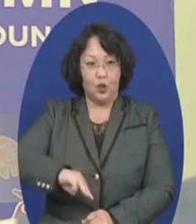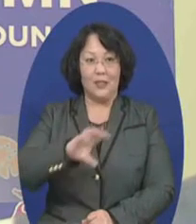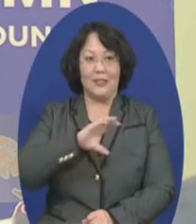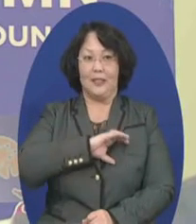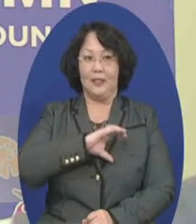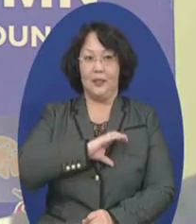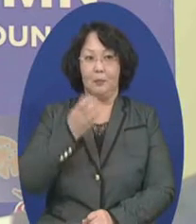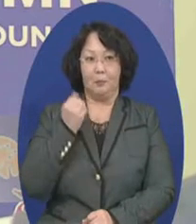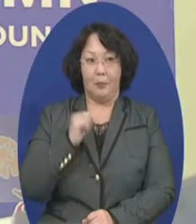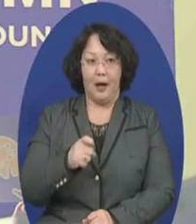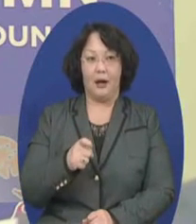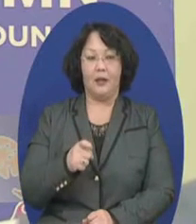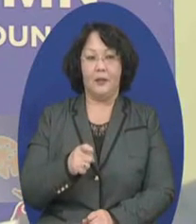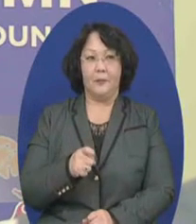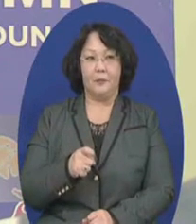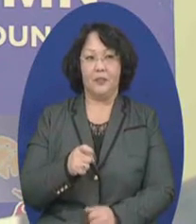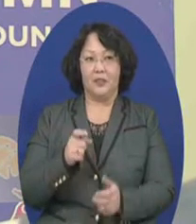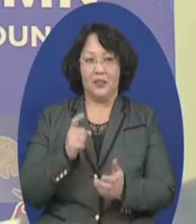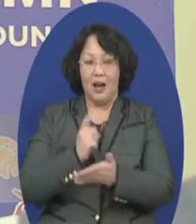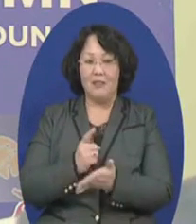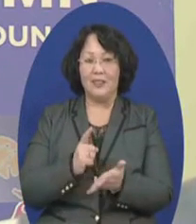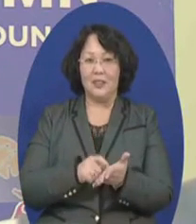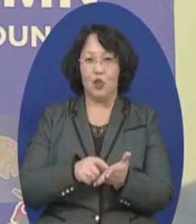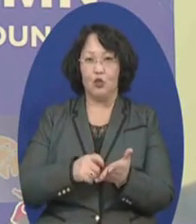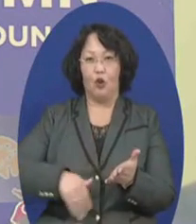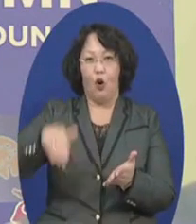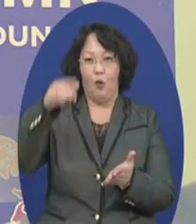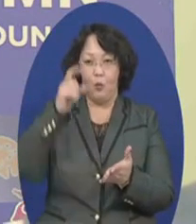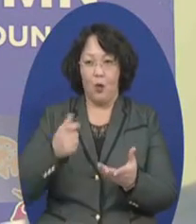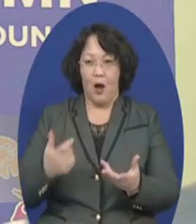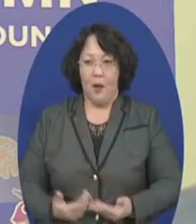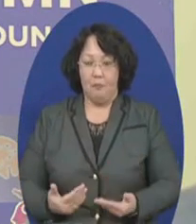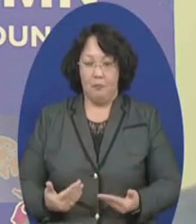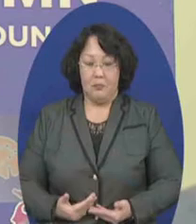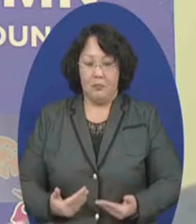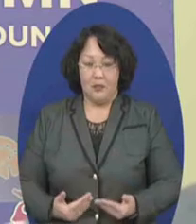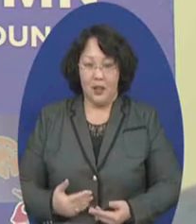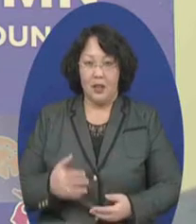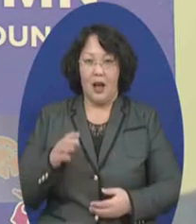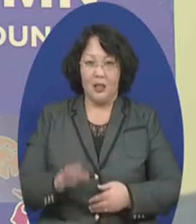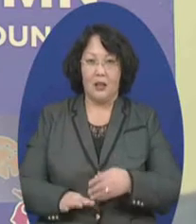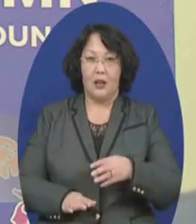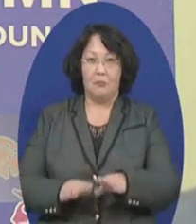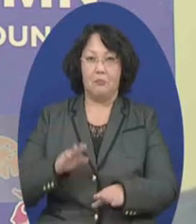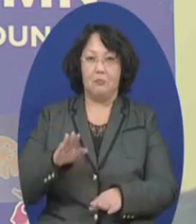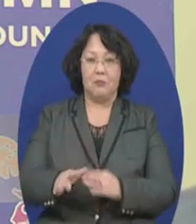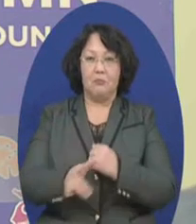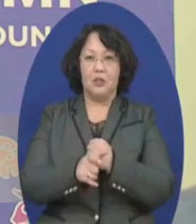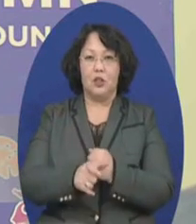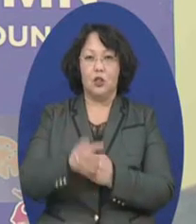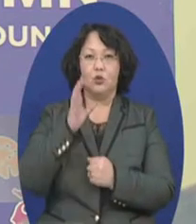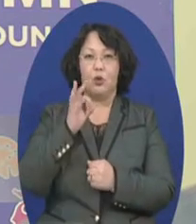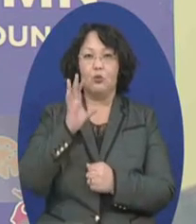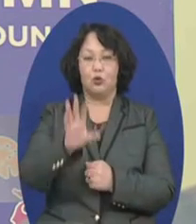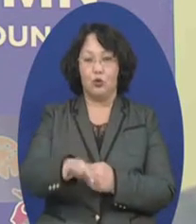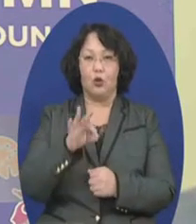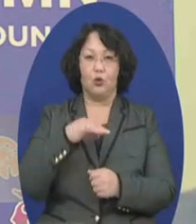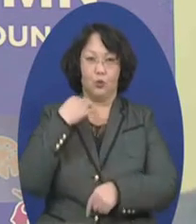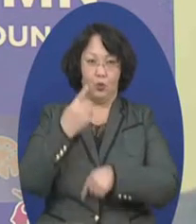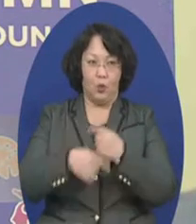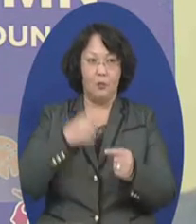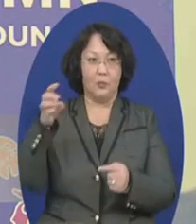мэтчлэн одоо энэ дүнгэж одоо том хүний амьдралын гараага эхлэж байгаа энэ үед нь мэрэгчлээ ч гэсэн одоо зөв сонгох